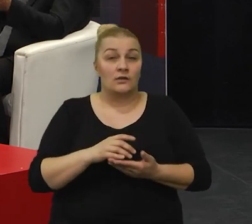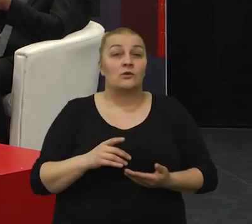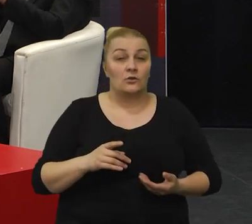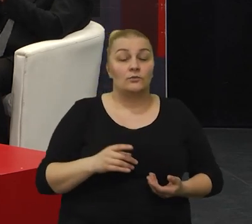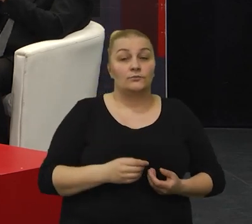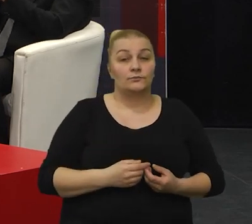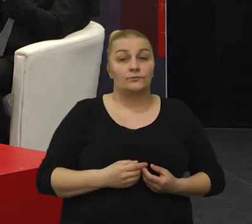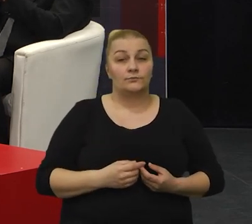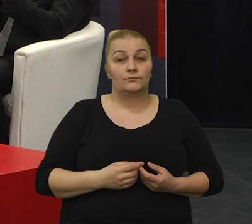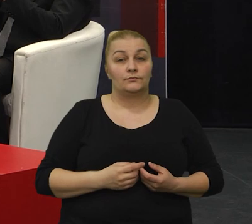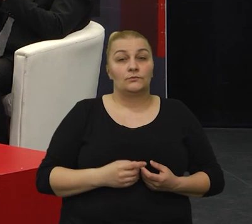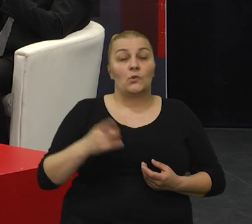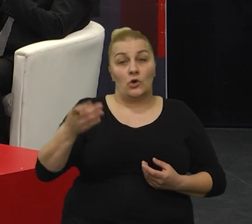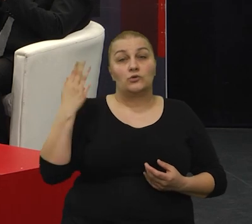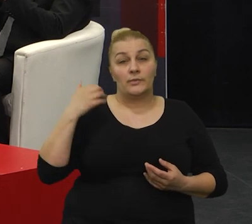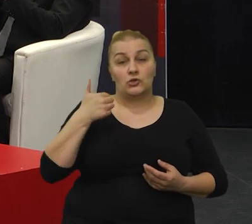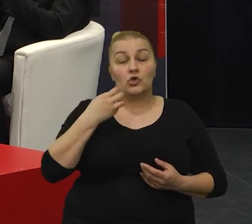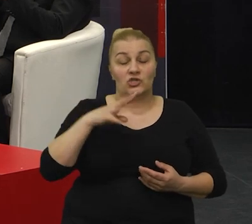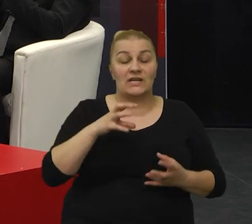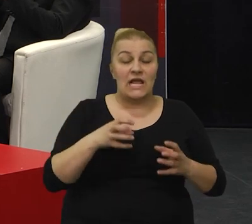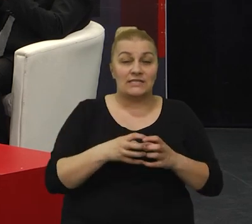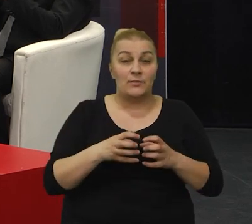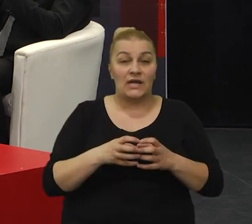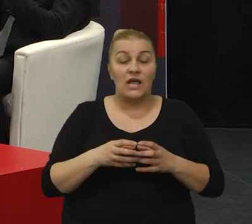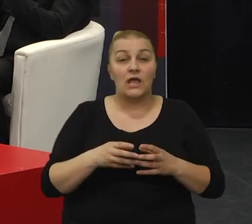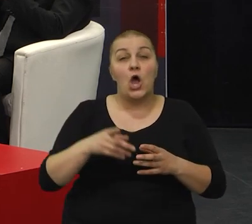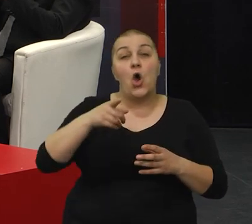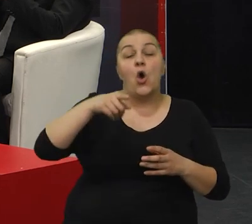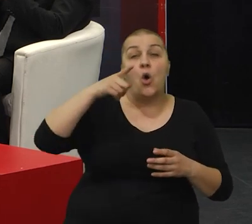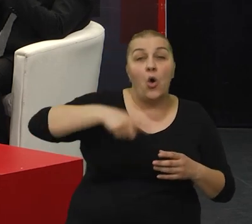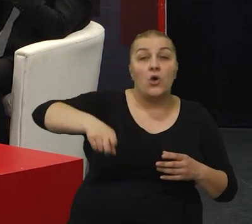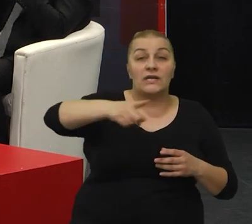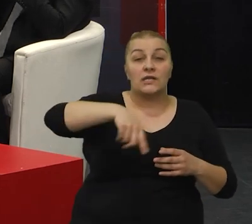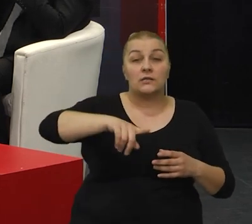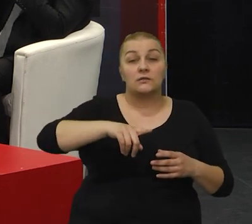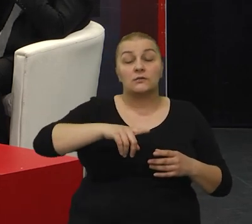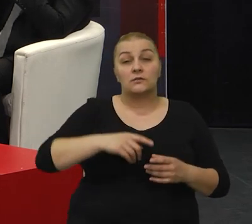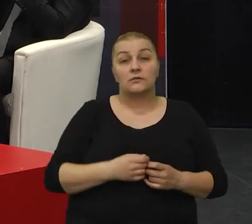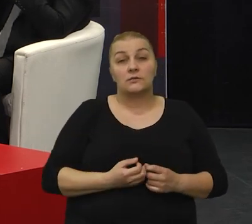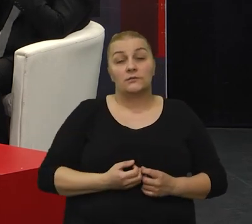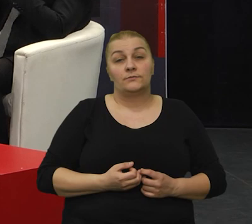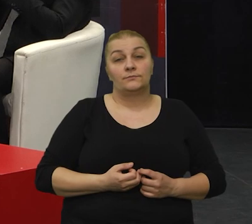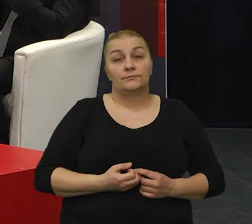u sastavu. One su se vodile, vodi se u 114. brigade. Onda su oni